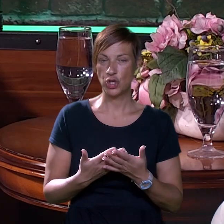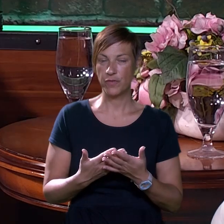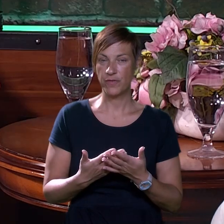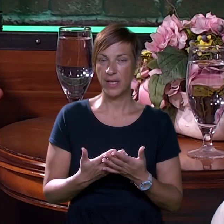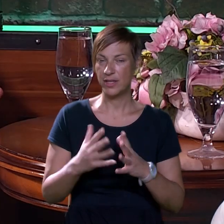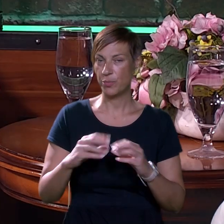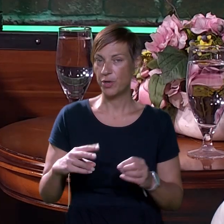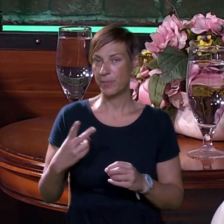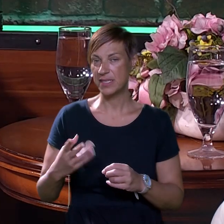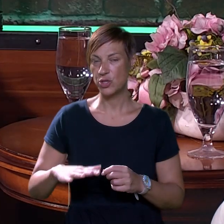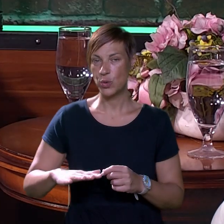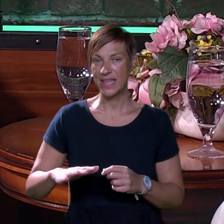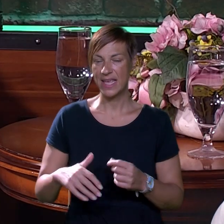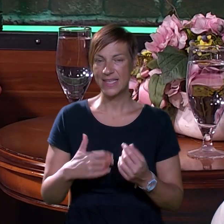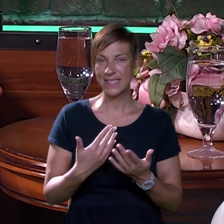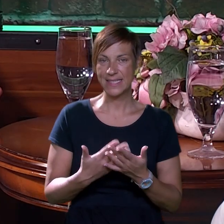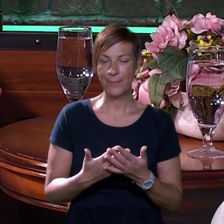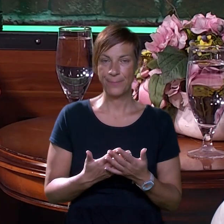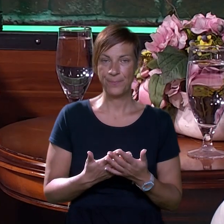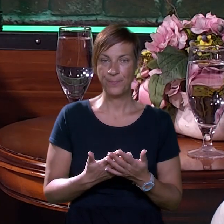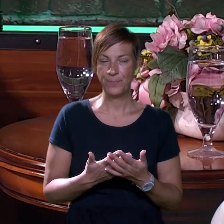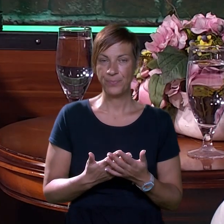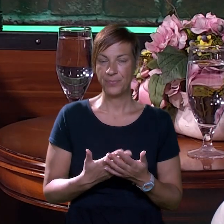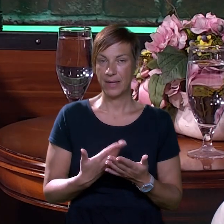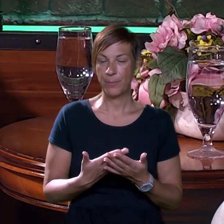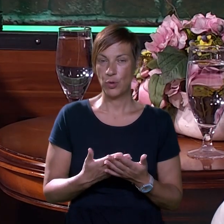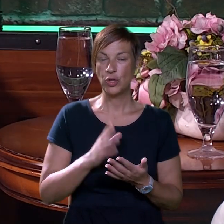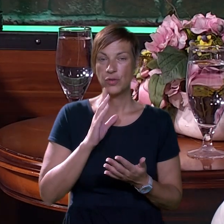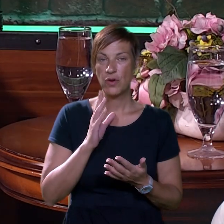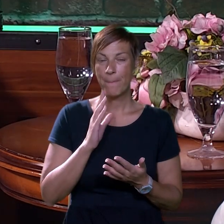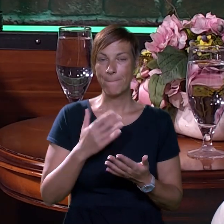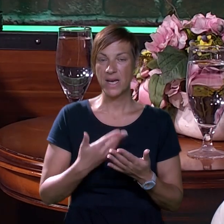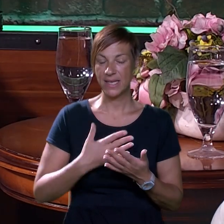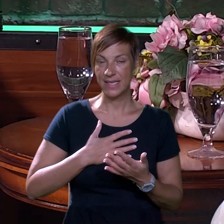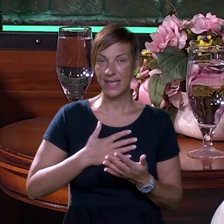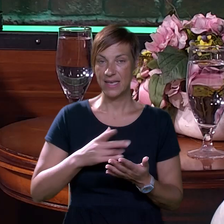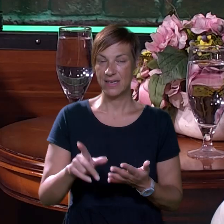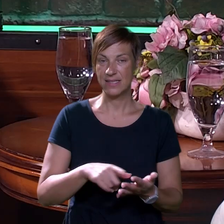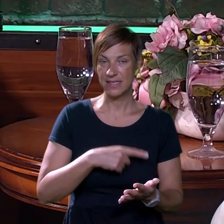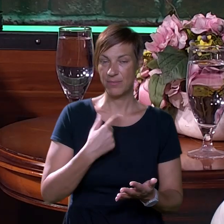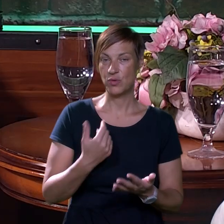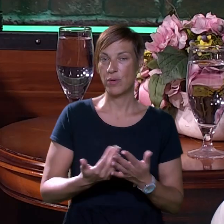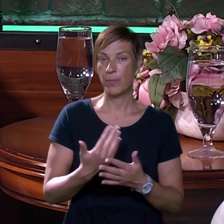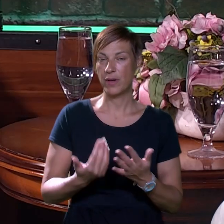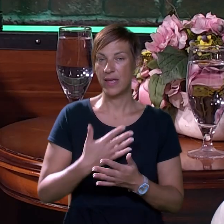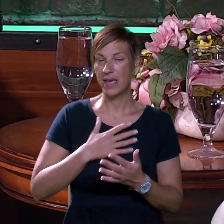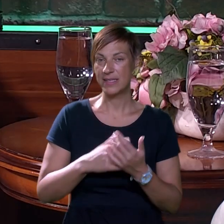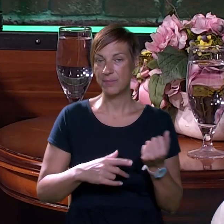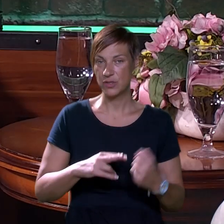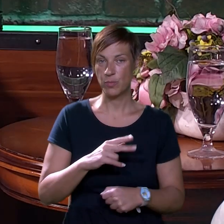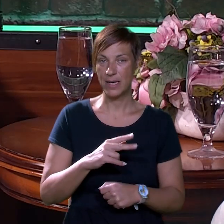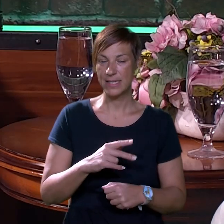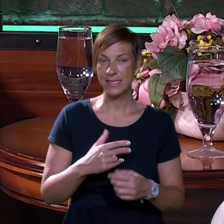do propasti druge djece. Mi, pogotovo majke, ja sam dugo samo ponavljala, ja sam